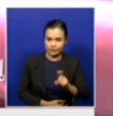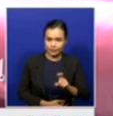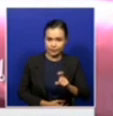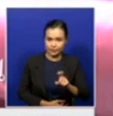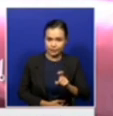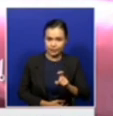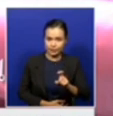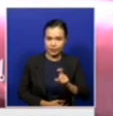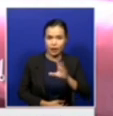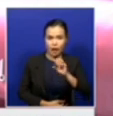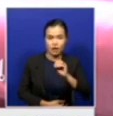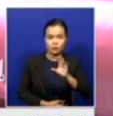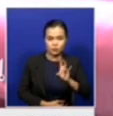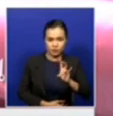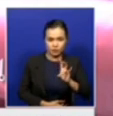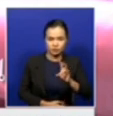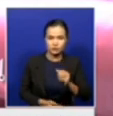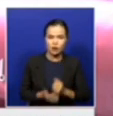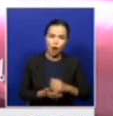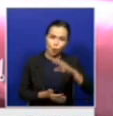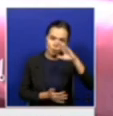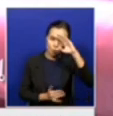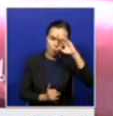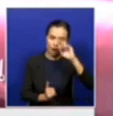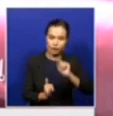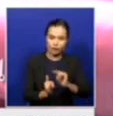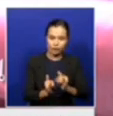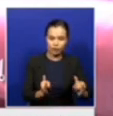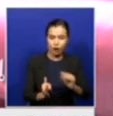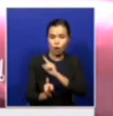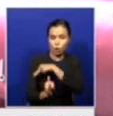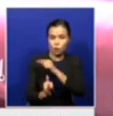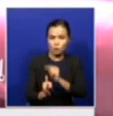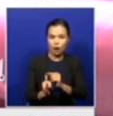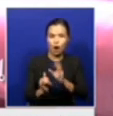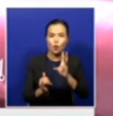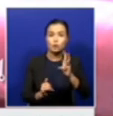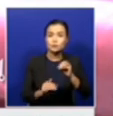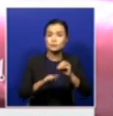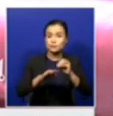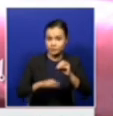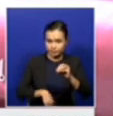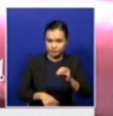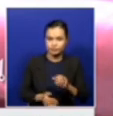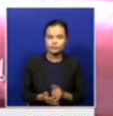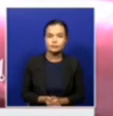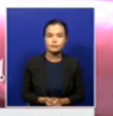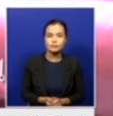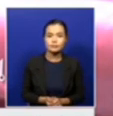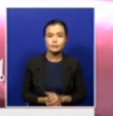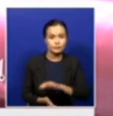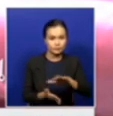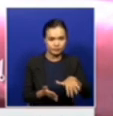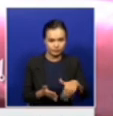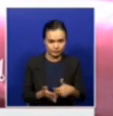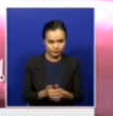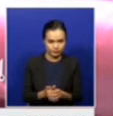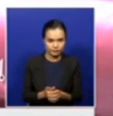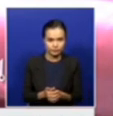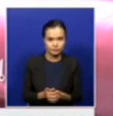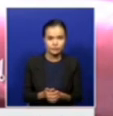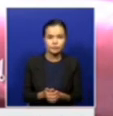ครับ57คนเหลือผู้ป่วยในโรงพยาบาลไม่ถึง60คนผมกราบเรียนไปเมื่อสักครู่นะครับซึ่งทั้งหมดก็คงต้